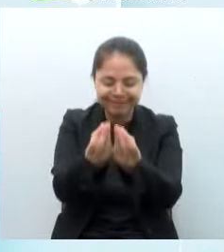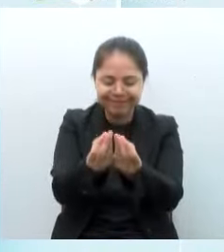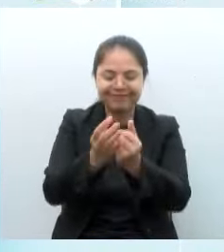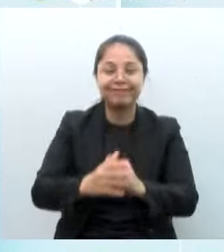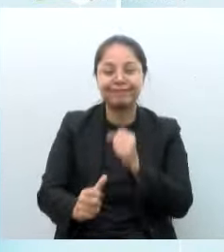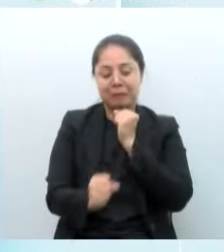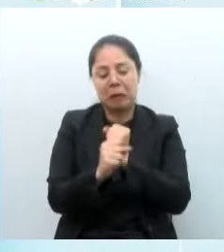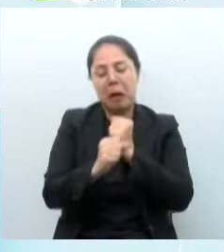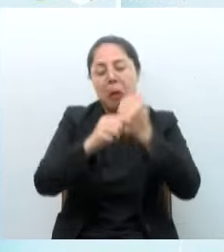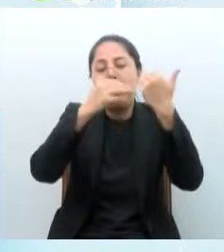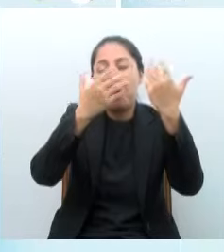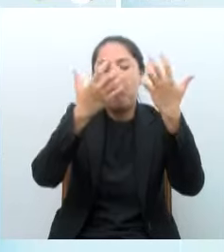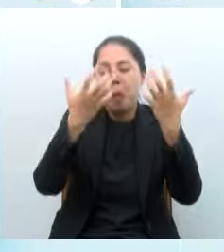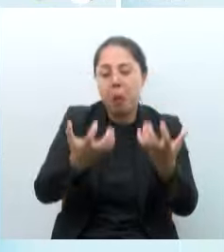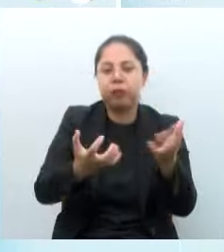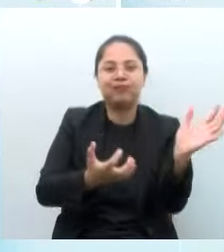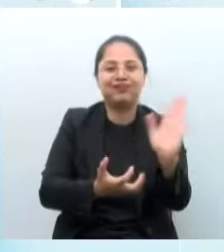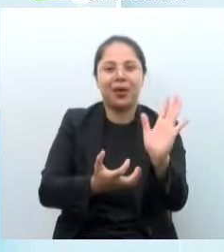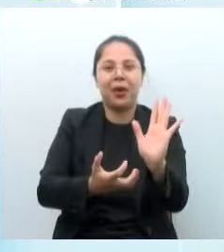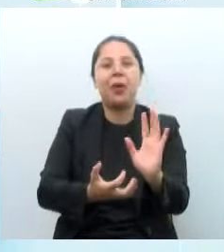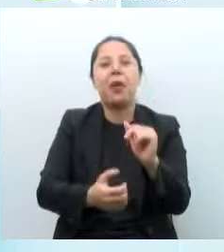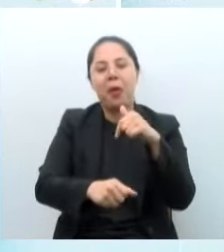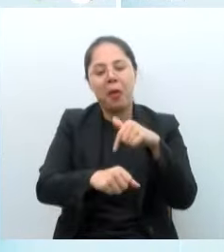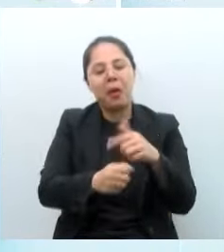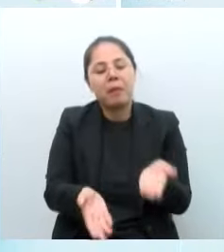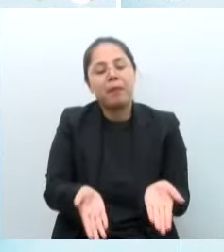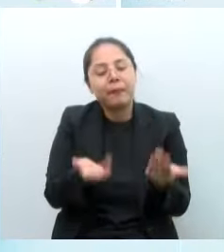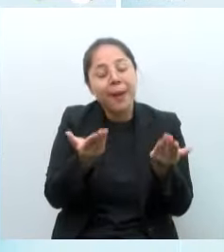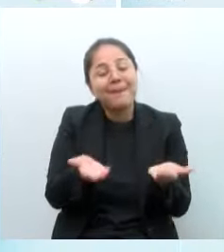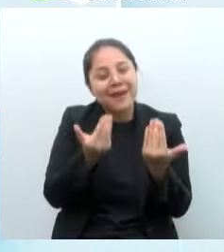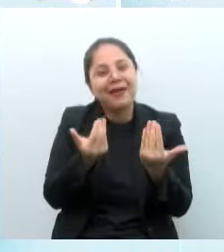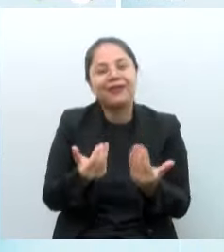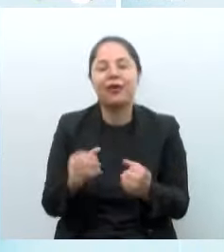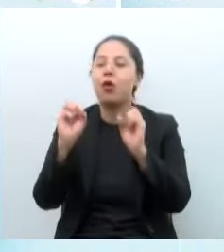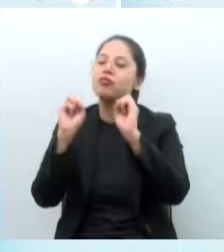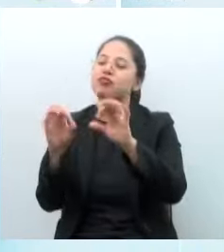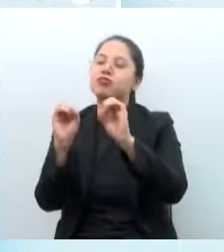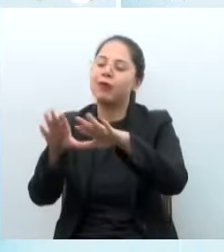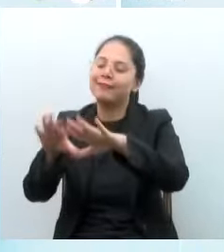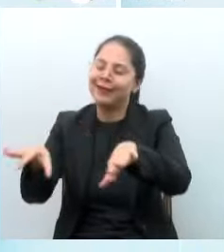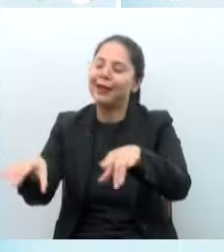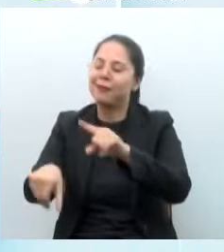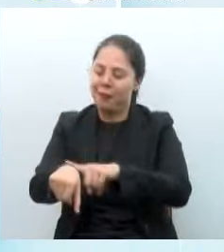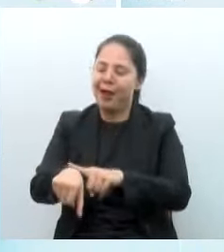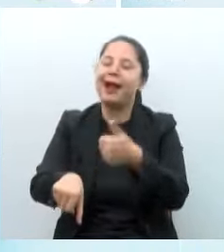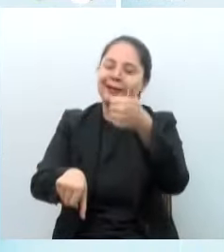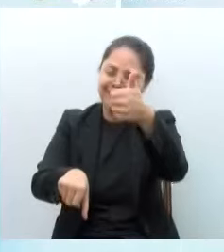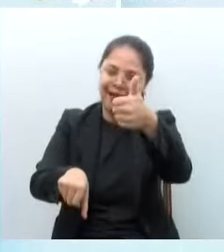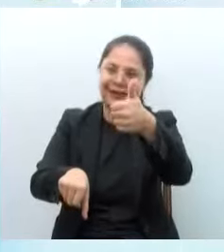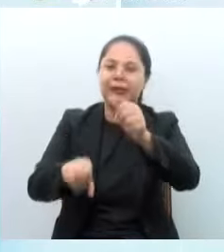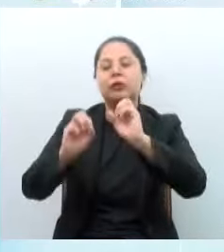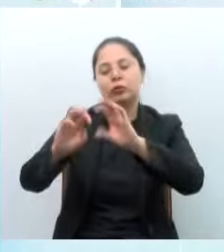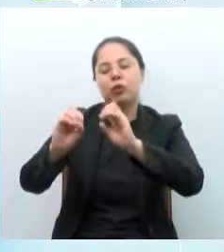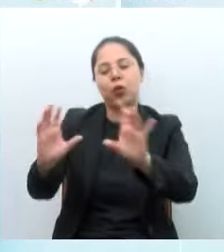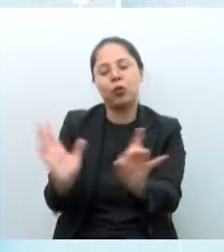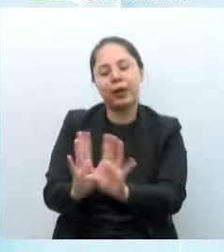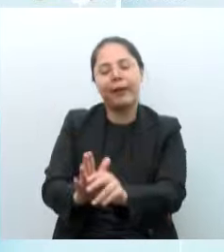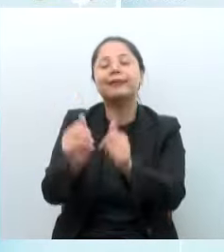ระงานลดลงก็จะส่งผลให้ครูมีเวลาในการจัดการเรียนการสอนมากขึ้นส่งผลให้เกิดประสิทธิภาพการเรียนการส